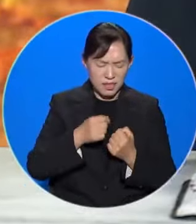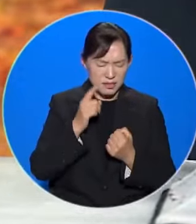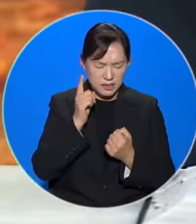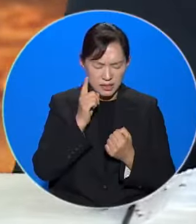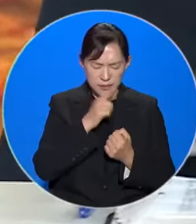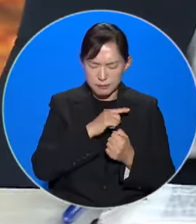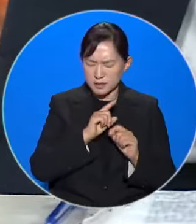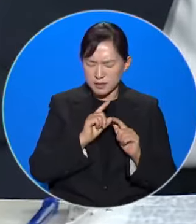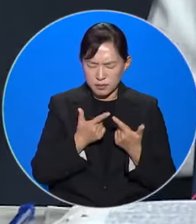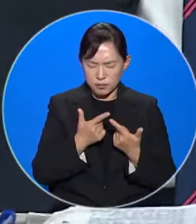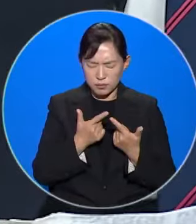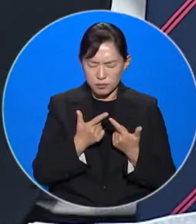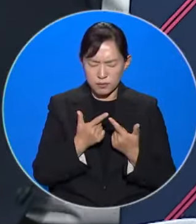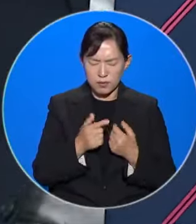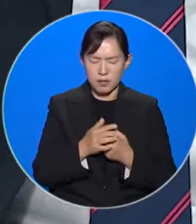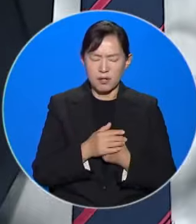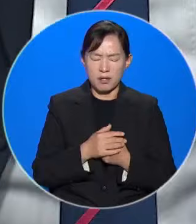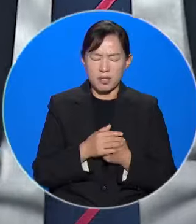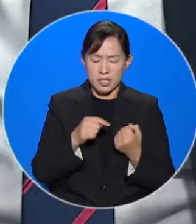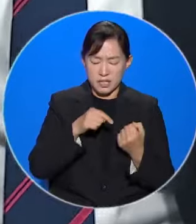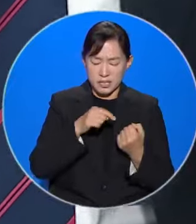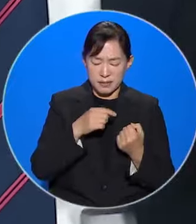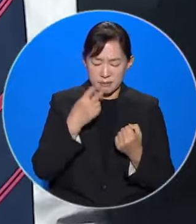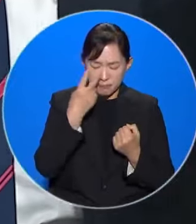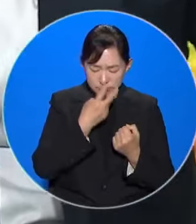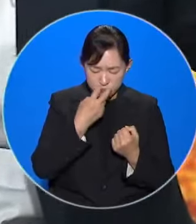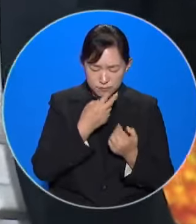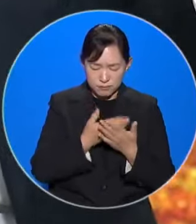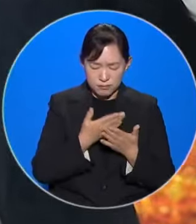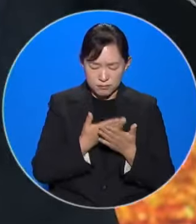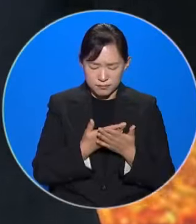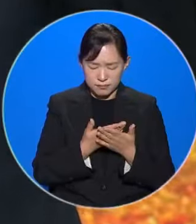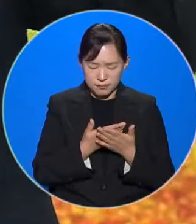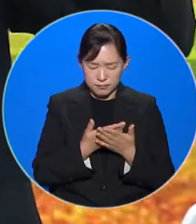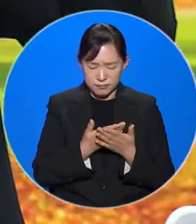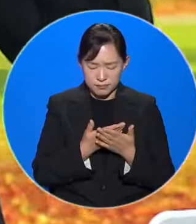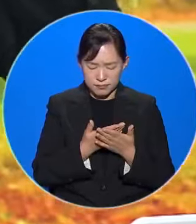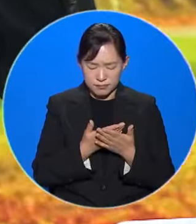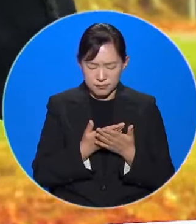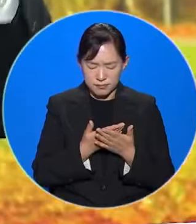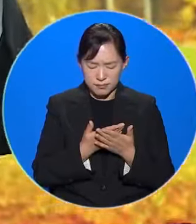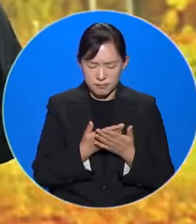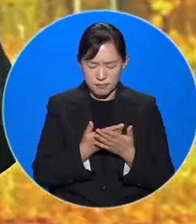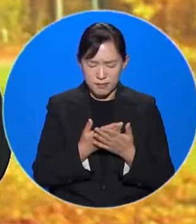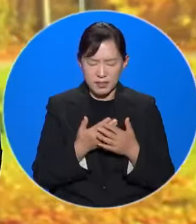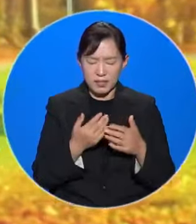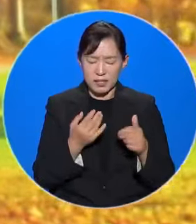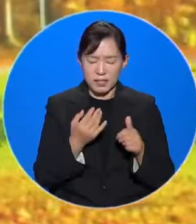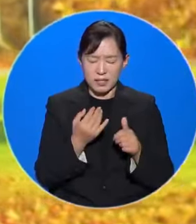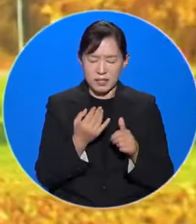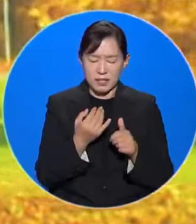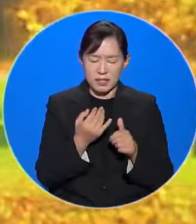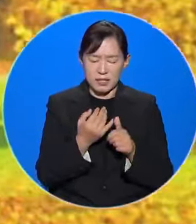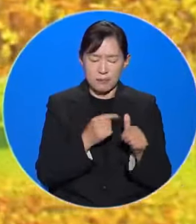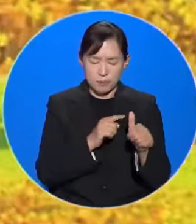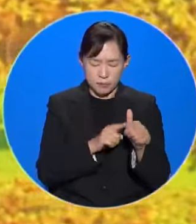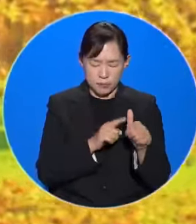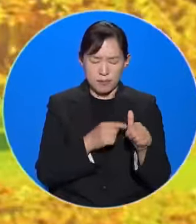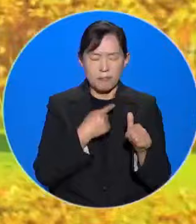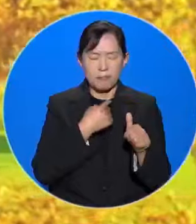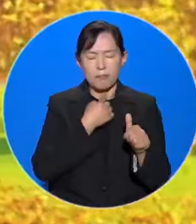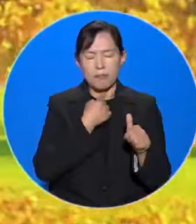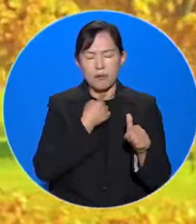해주시고 하나님 아버지 그 관절을 보호해 주시고 지켜주시옵소서. 우리 또한 권사님 남편분 목감기로